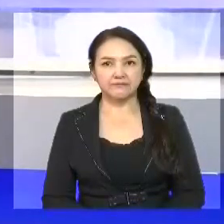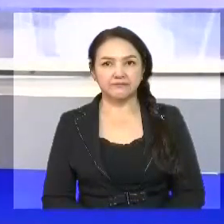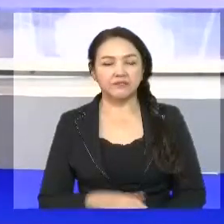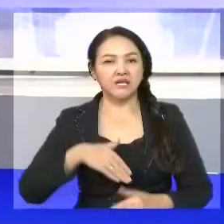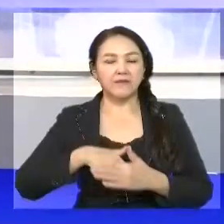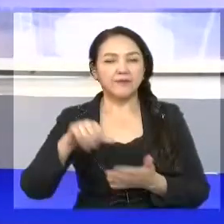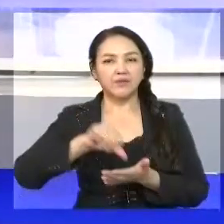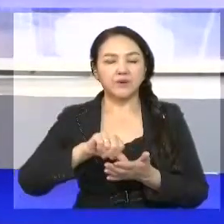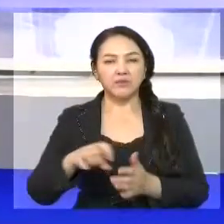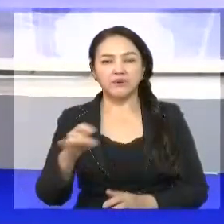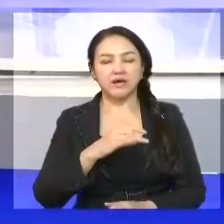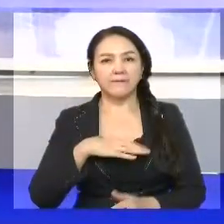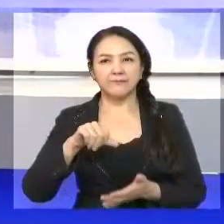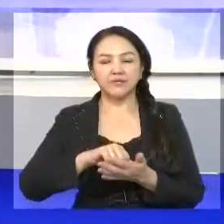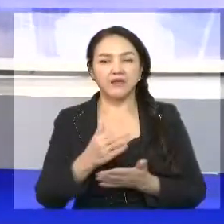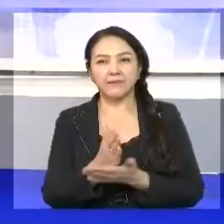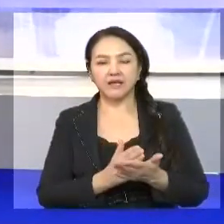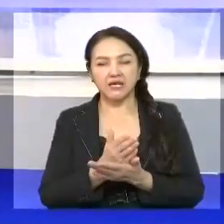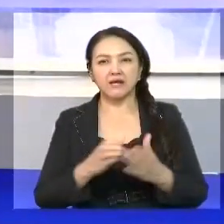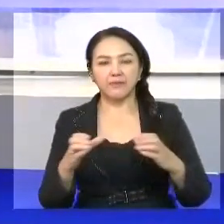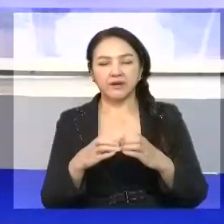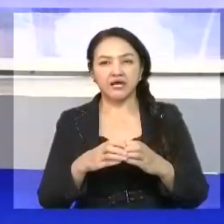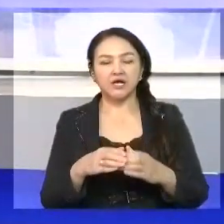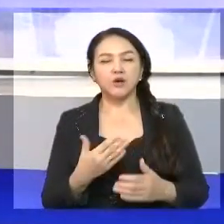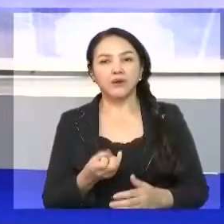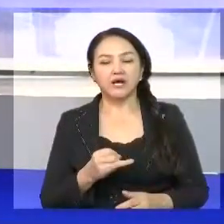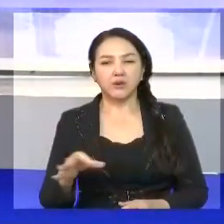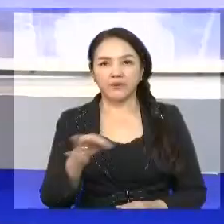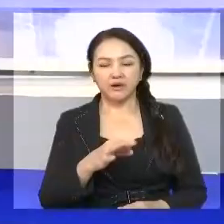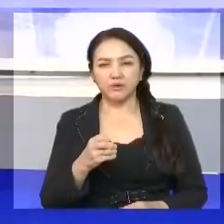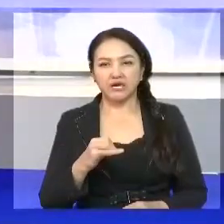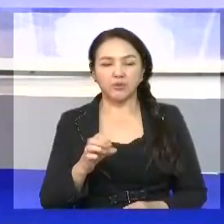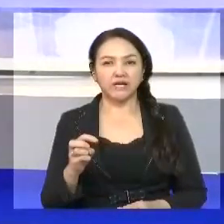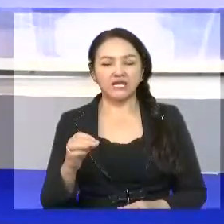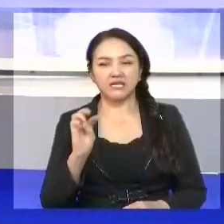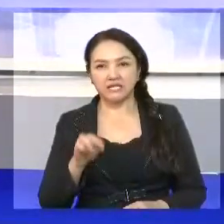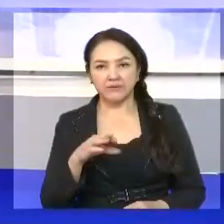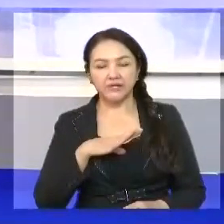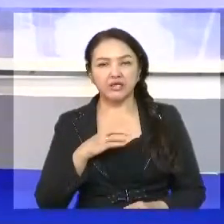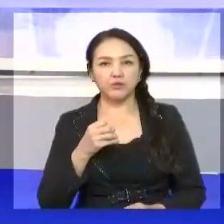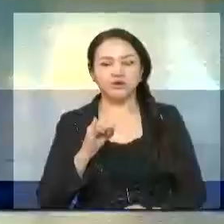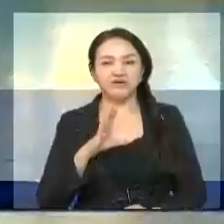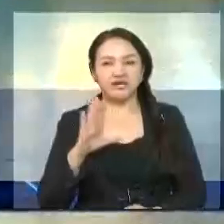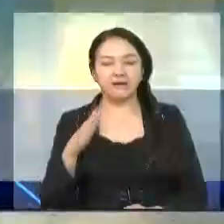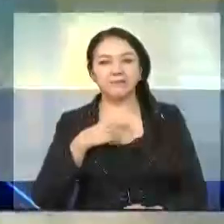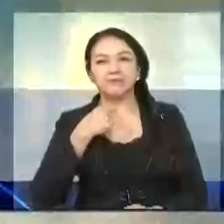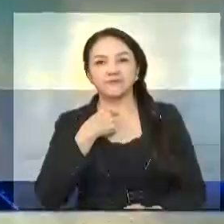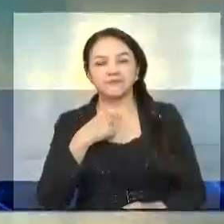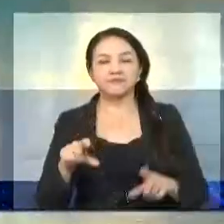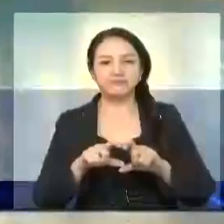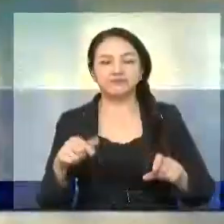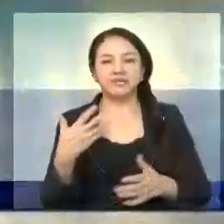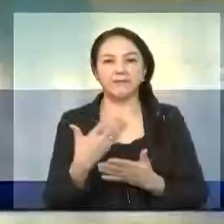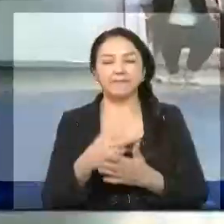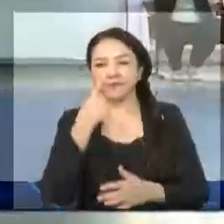активное участие в референдуме приняли политические организации председатель областного филиала партии аманат ирл далов проголосовал на участке